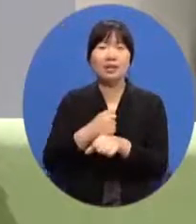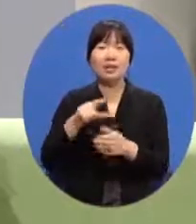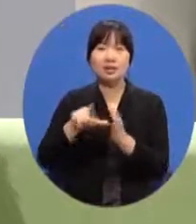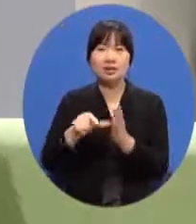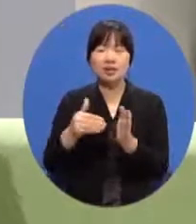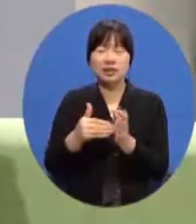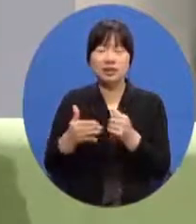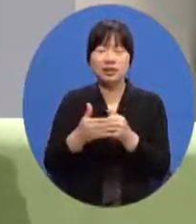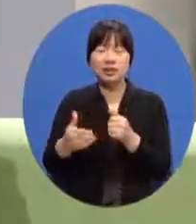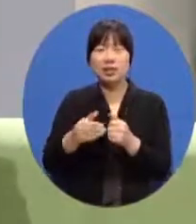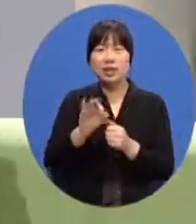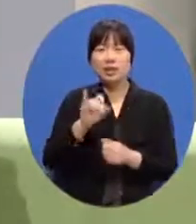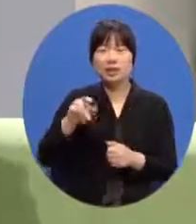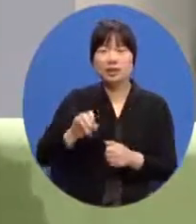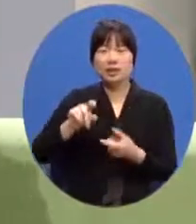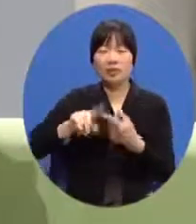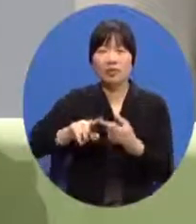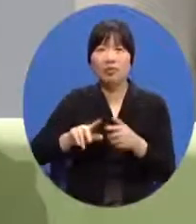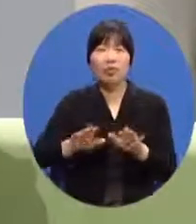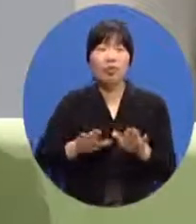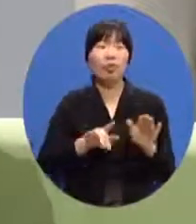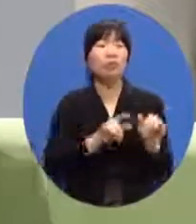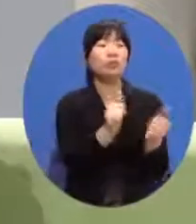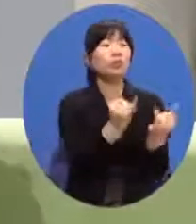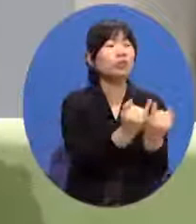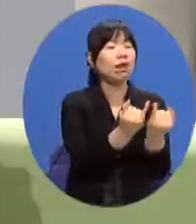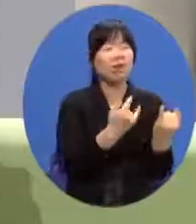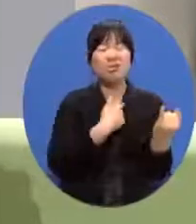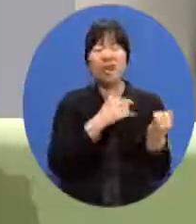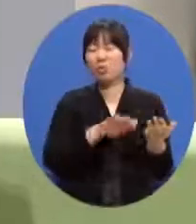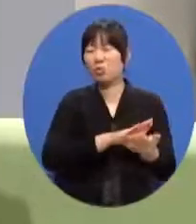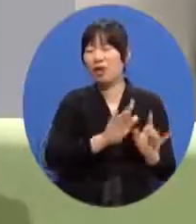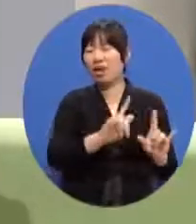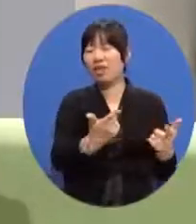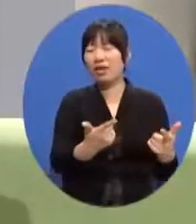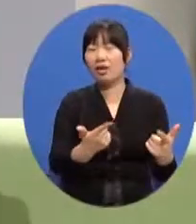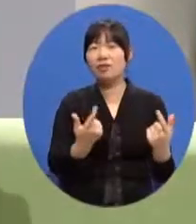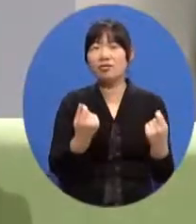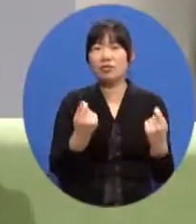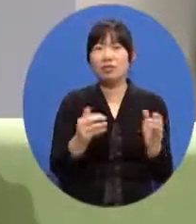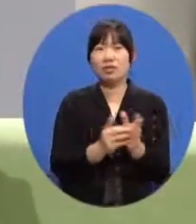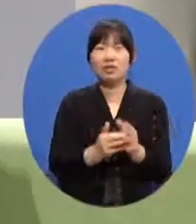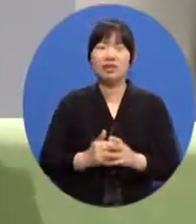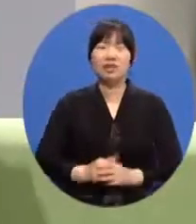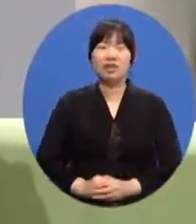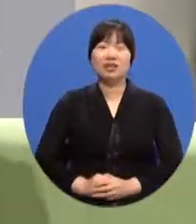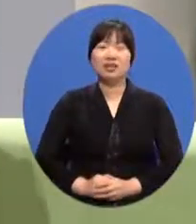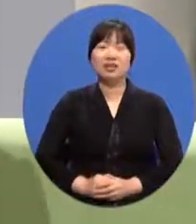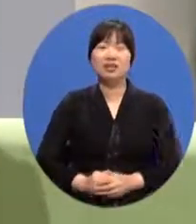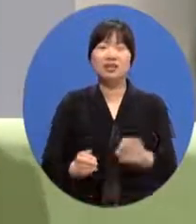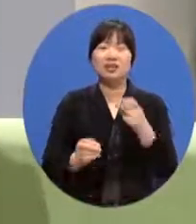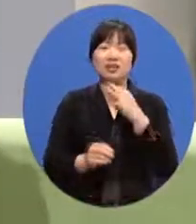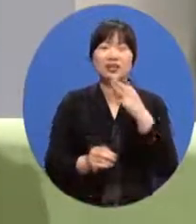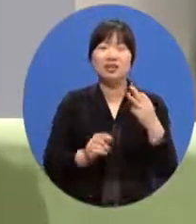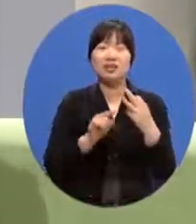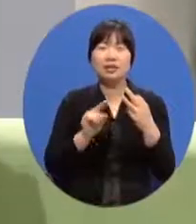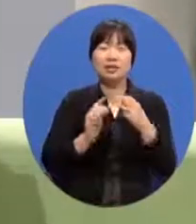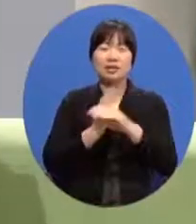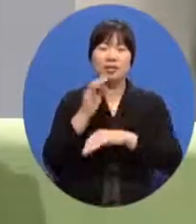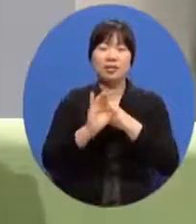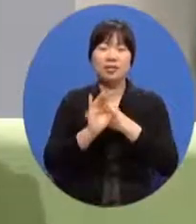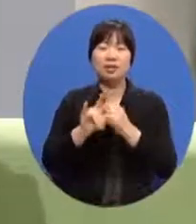그렇기 때문에 이성에 대해서 너 여자지 나랑 안 너랑 안 놀아 이제 이렇게 되거든요. 그다음 13세가